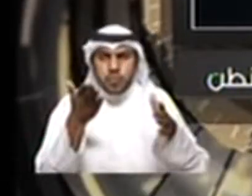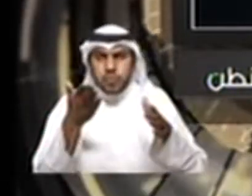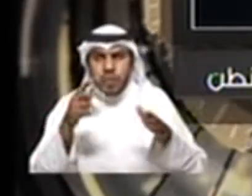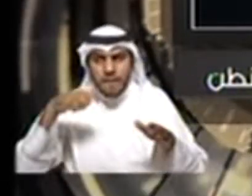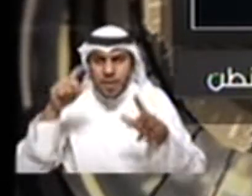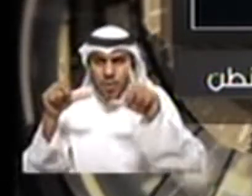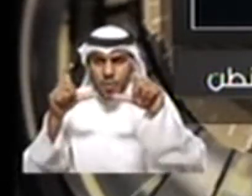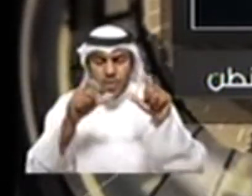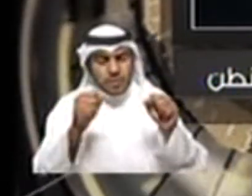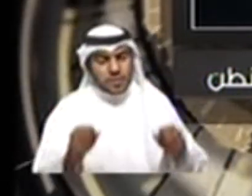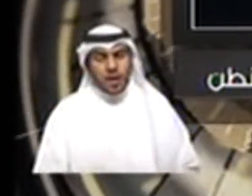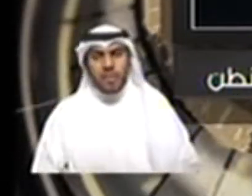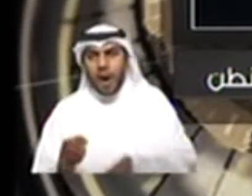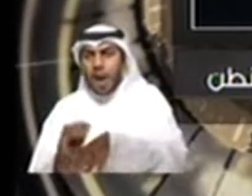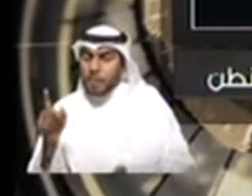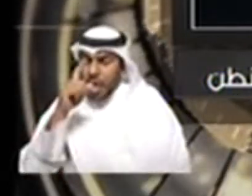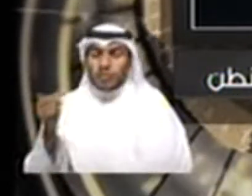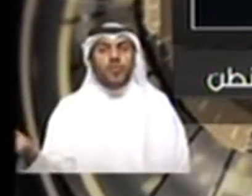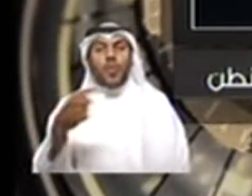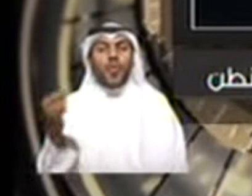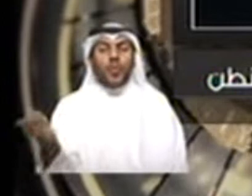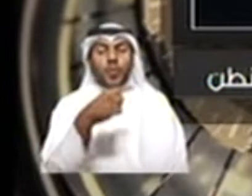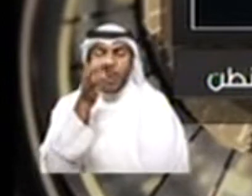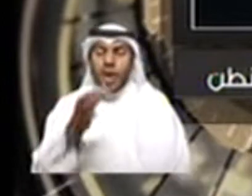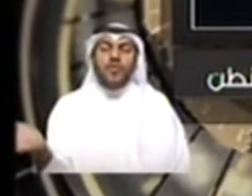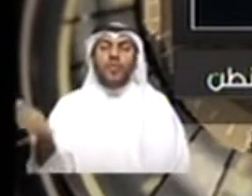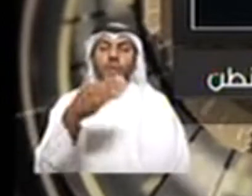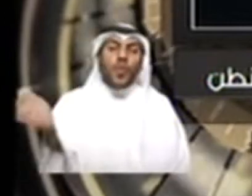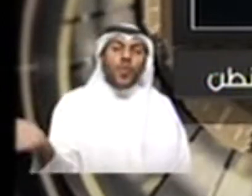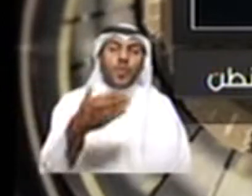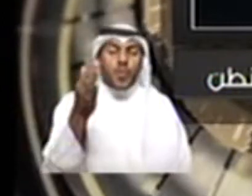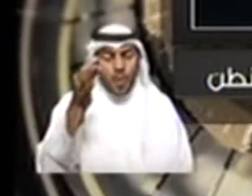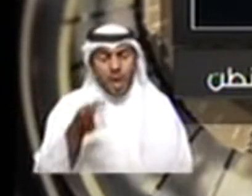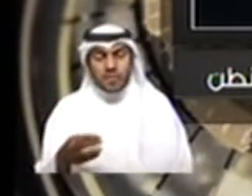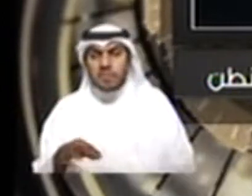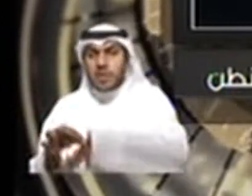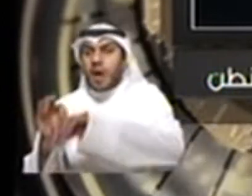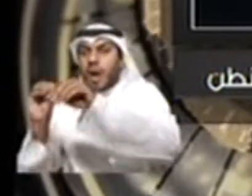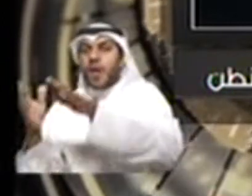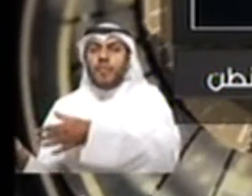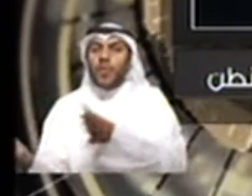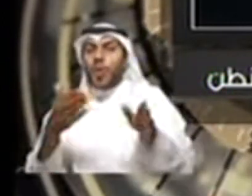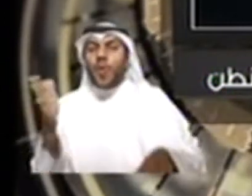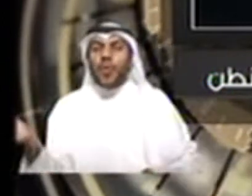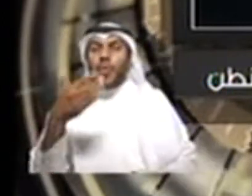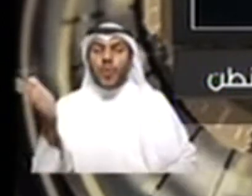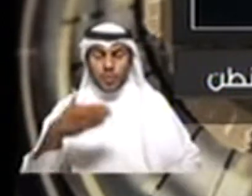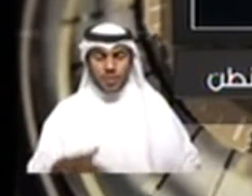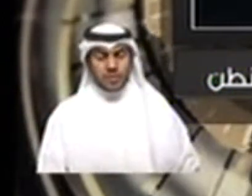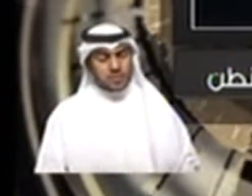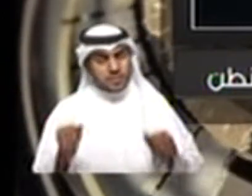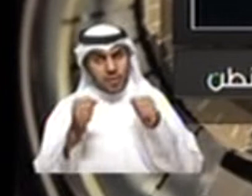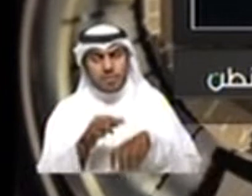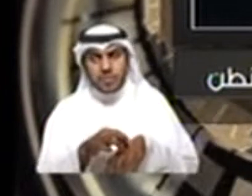إجلاء إجبارية في المناطق الواقعة ضفي المحيط في ولاية كارولينا الشمالية بالأخص، وخاصة في منطقة كيب